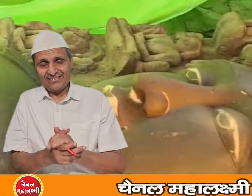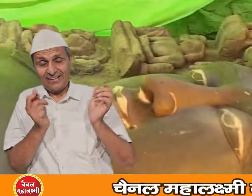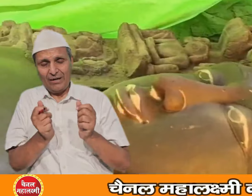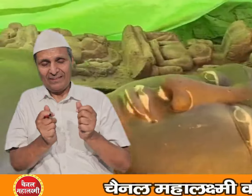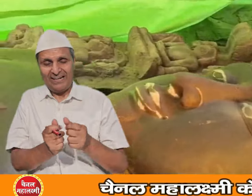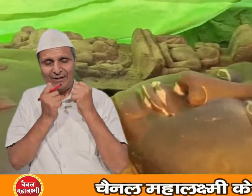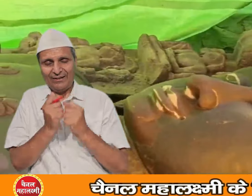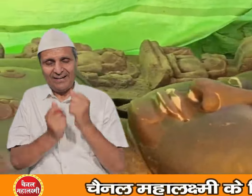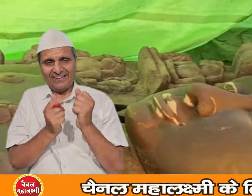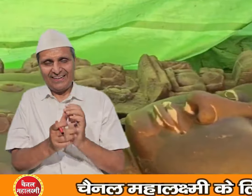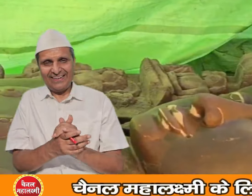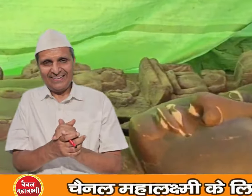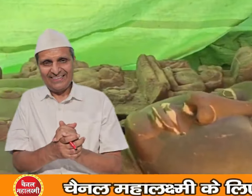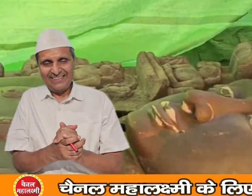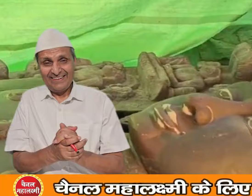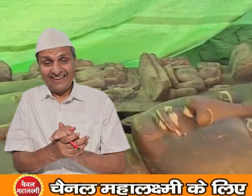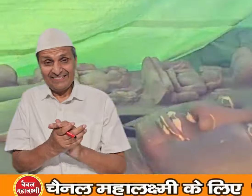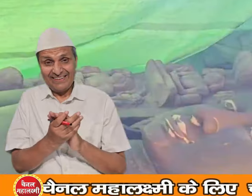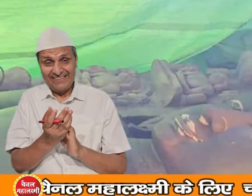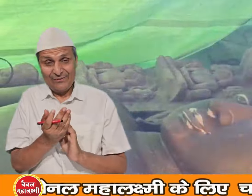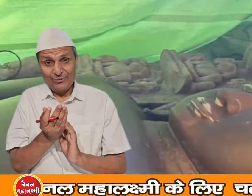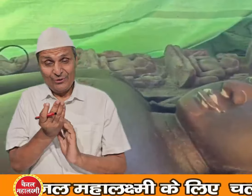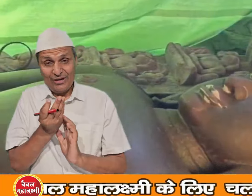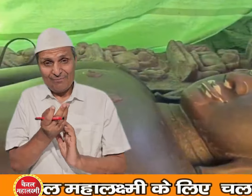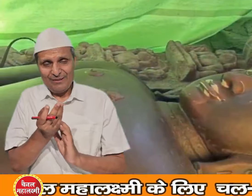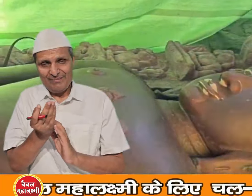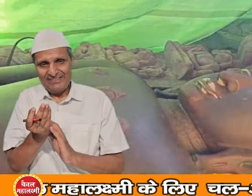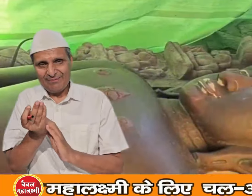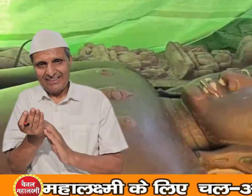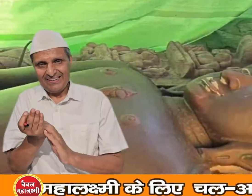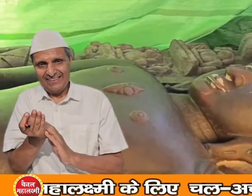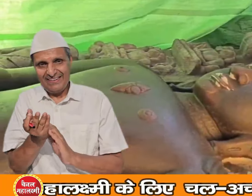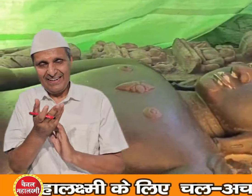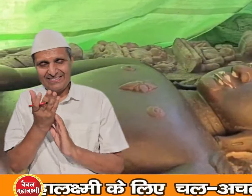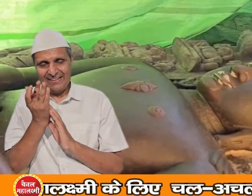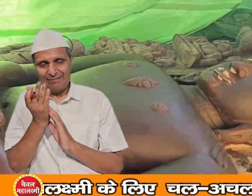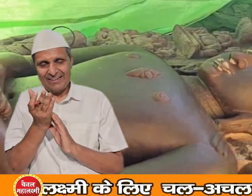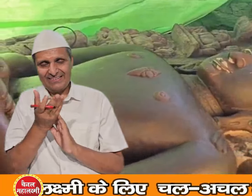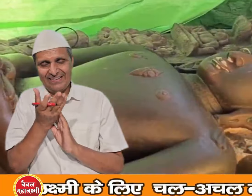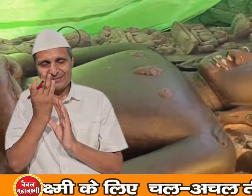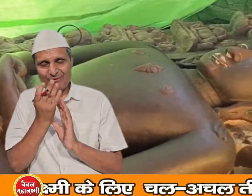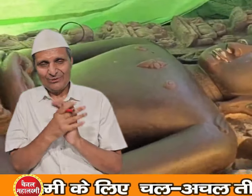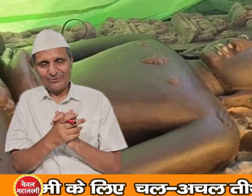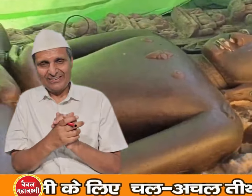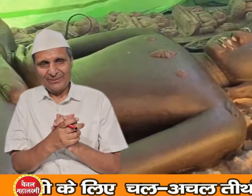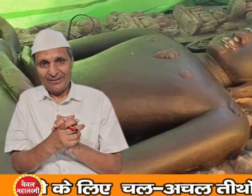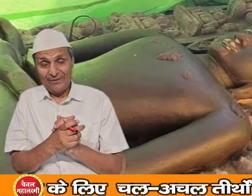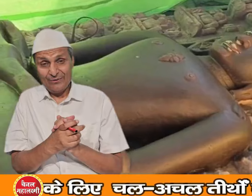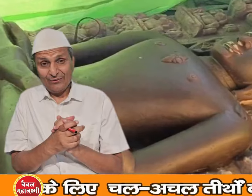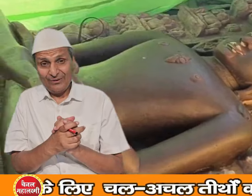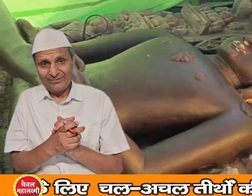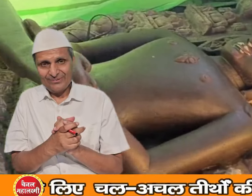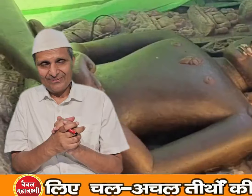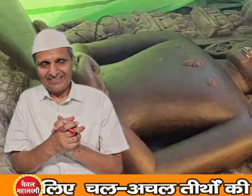करते संकल्प था करना था आचार्य श्री ने उनको अपनी पिछी प्रदान की थी ऐसे नेमावर का इतिहास बहुत लोग जानते हैं